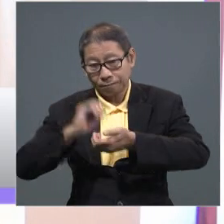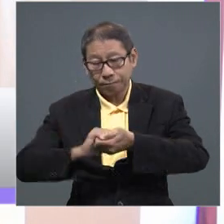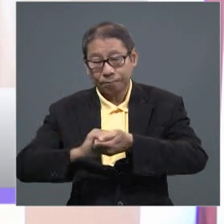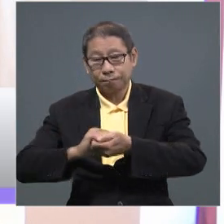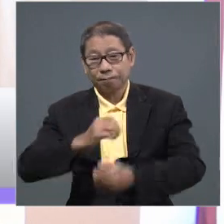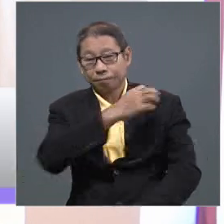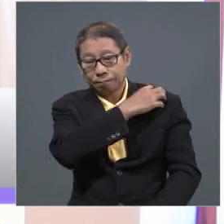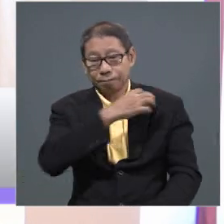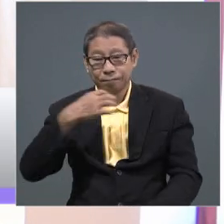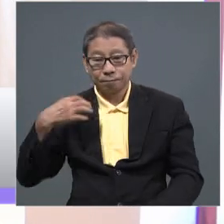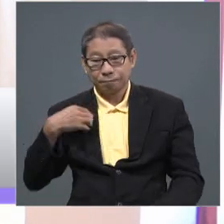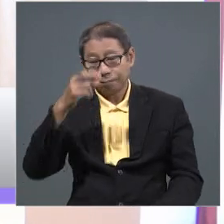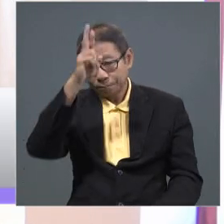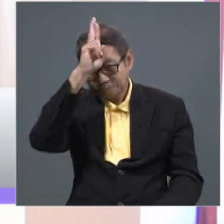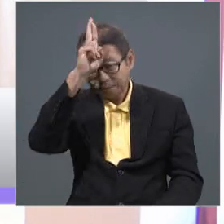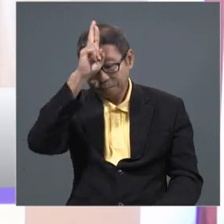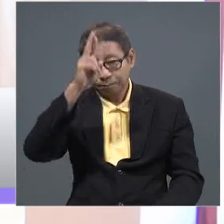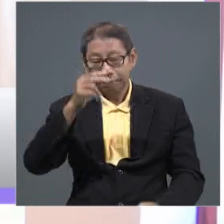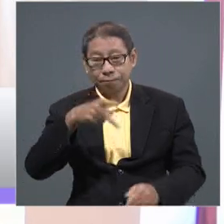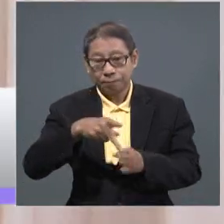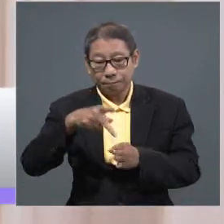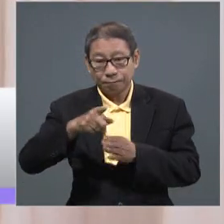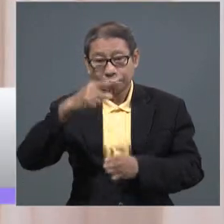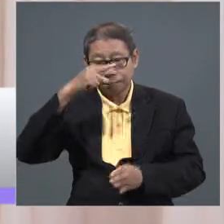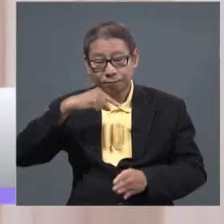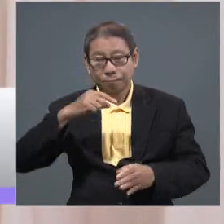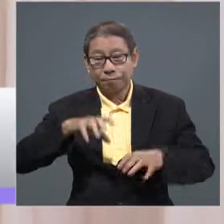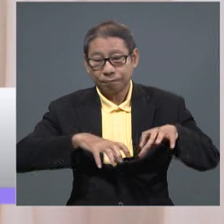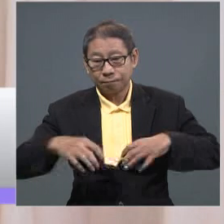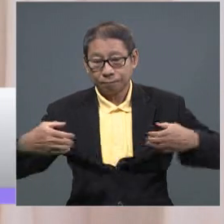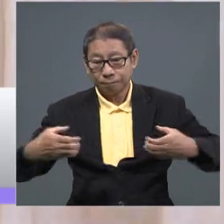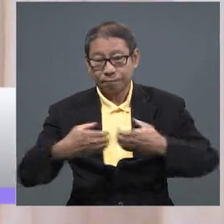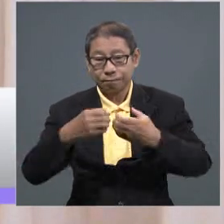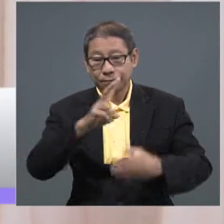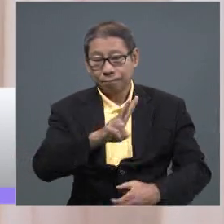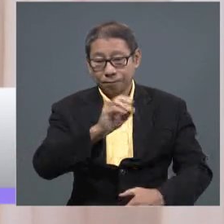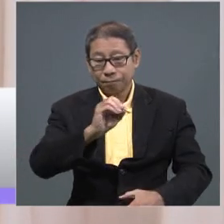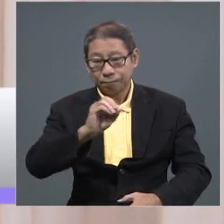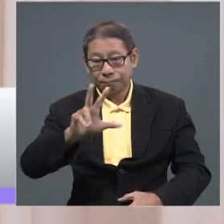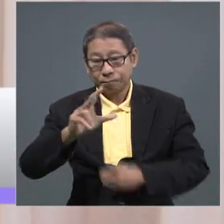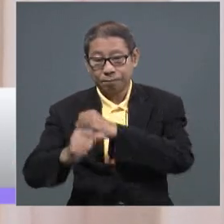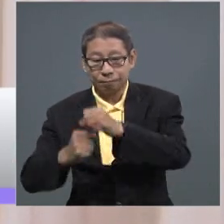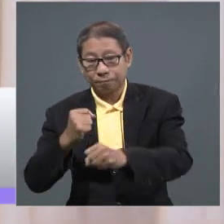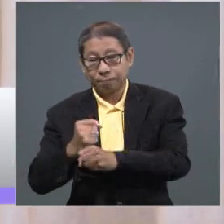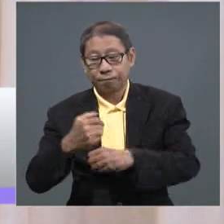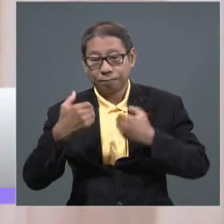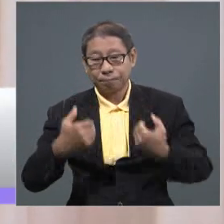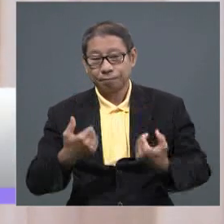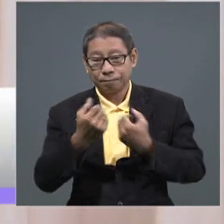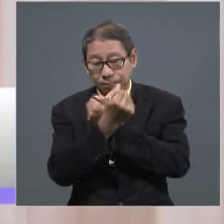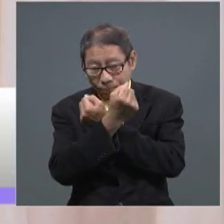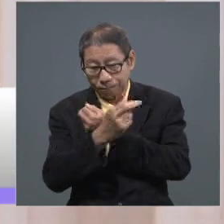สถานเอกอัครราชทูตเปรูประจำประเทศไทยได้จัดงานเฉลิมฉลองครบรอบ203ปีวันเอกราชสาธารณรัฐ